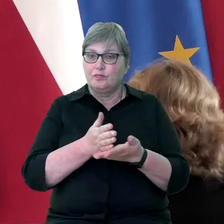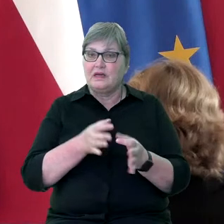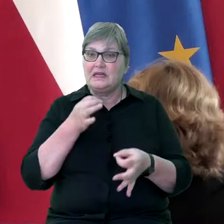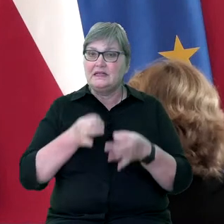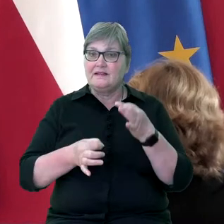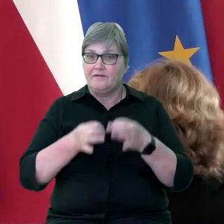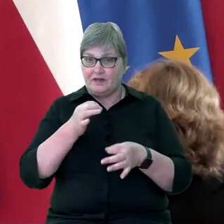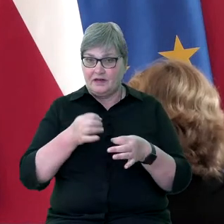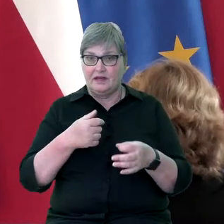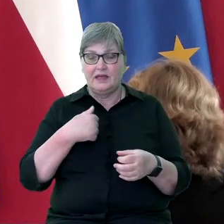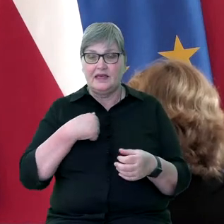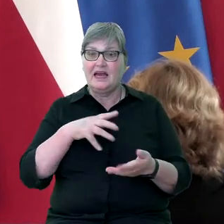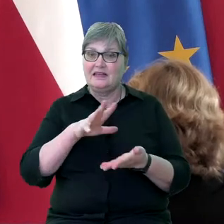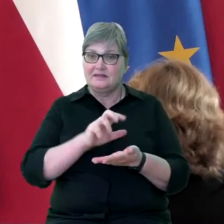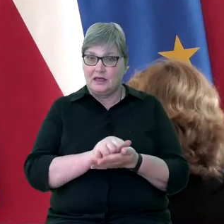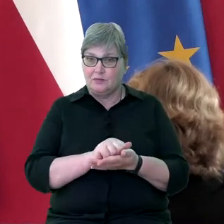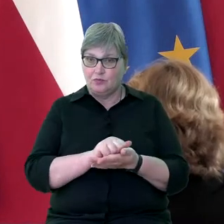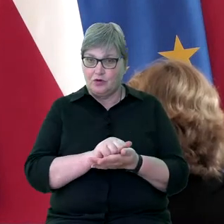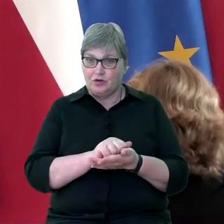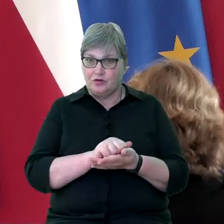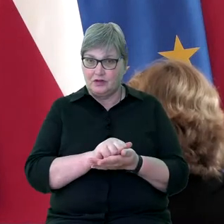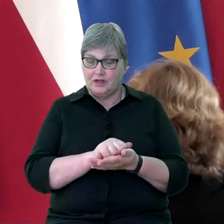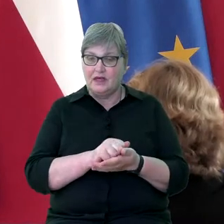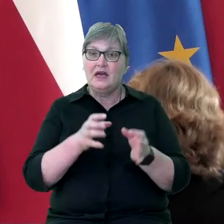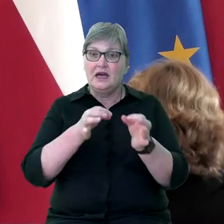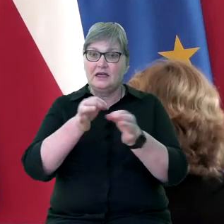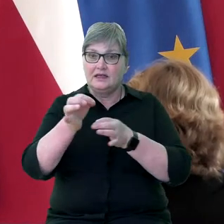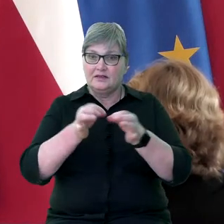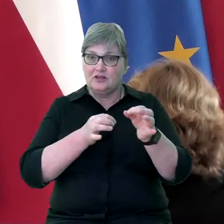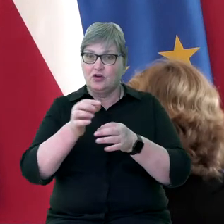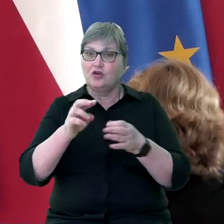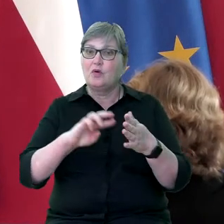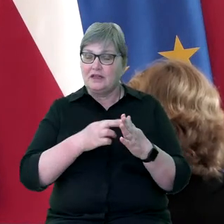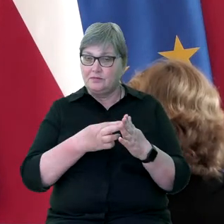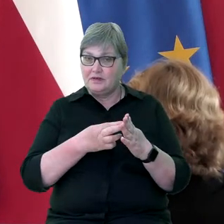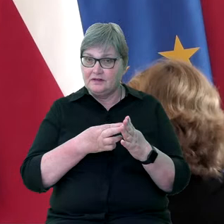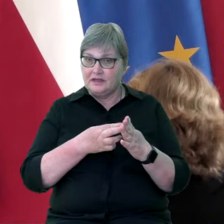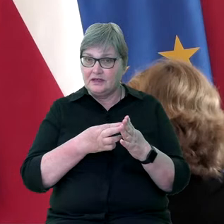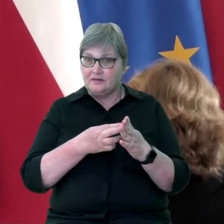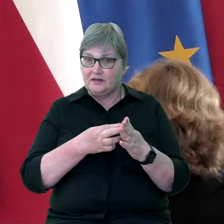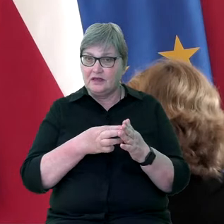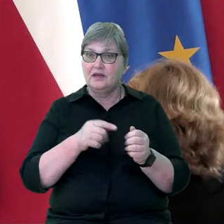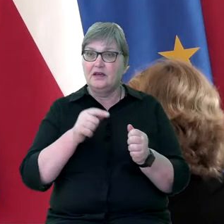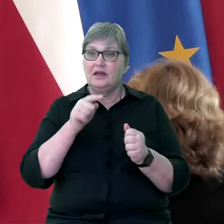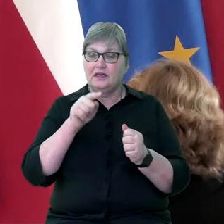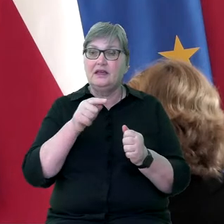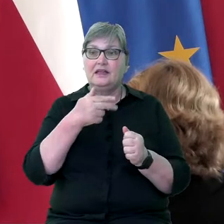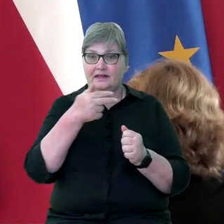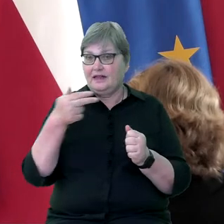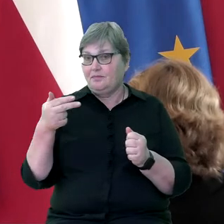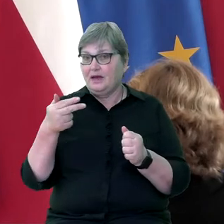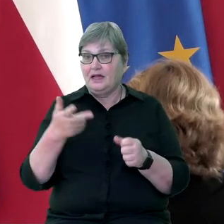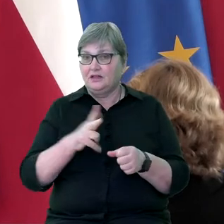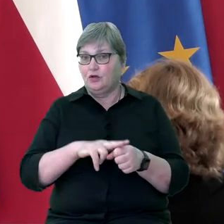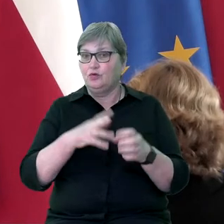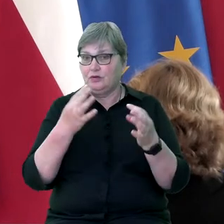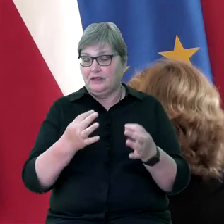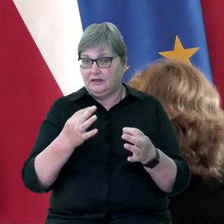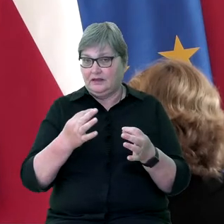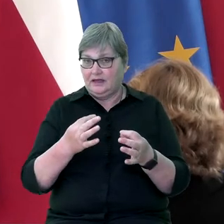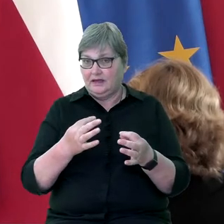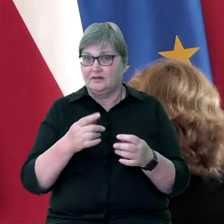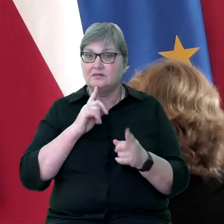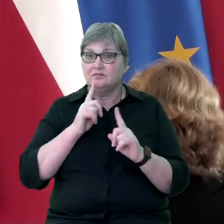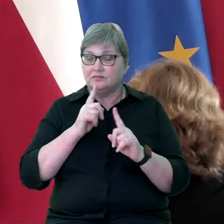zajmuję się historią administracji i również wśród tematów, które przedstawiam na